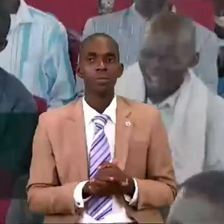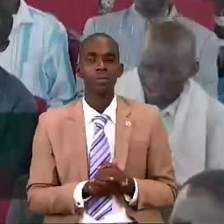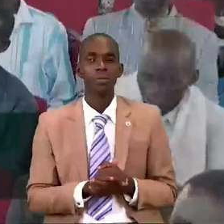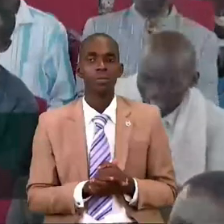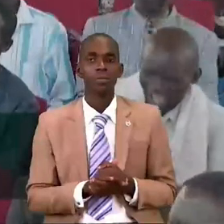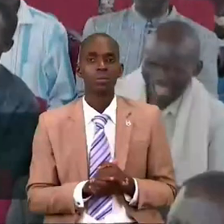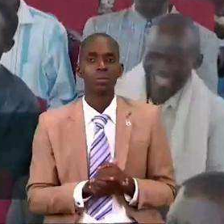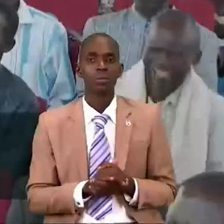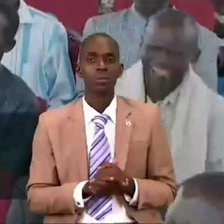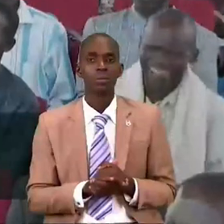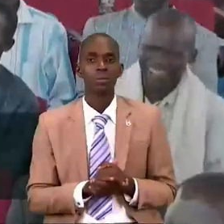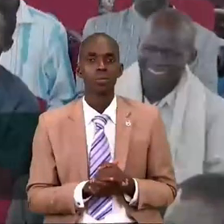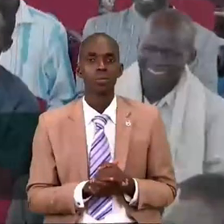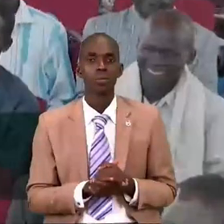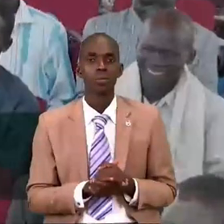Gloire à Dieu!